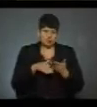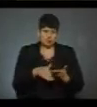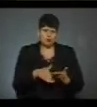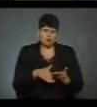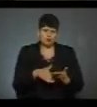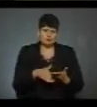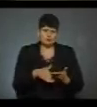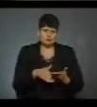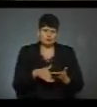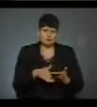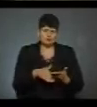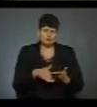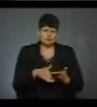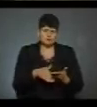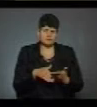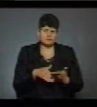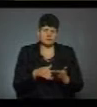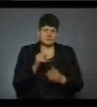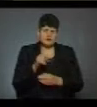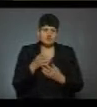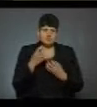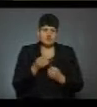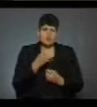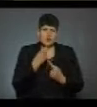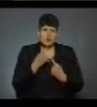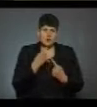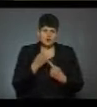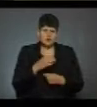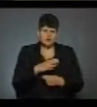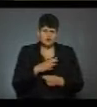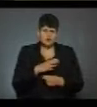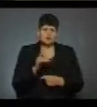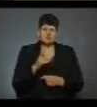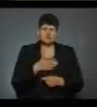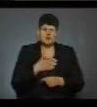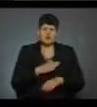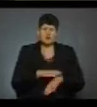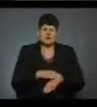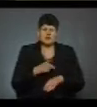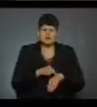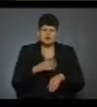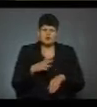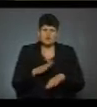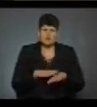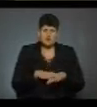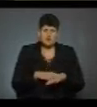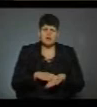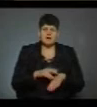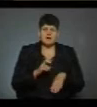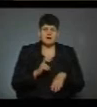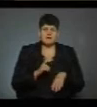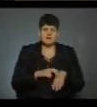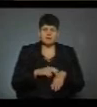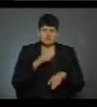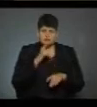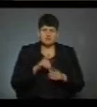псих Зінич, то він ще говорив, що з моєю рукою, я не чую руки. І цей доктор його почав втішати,